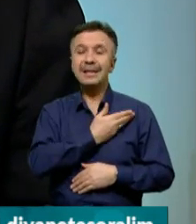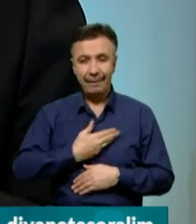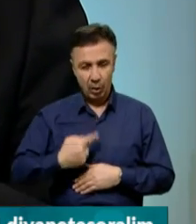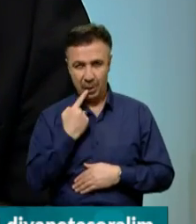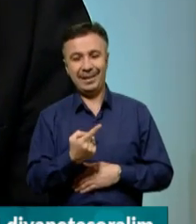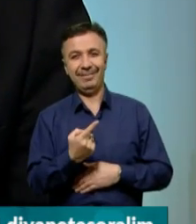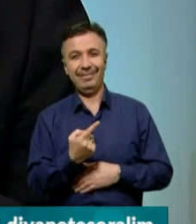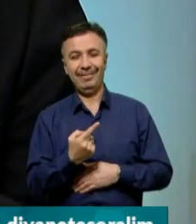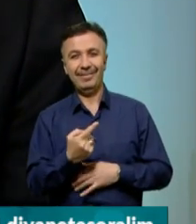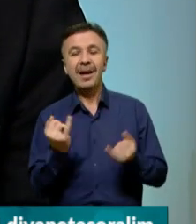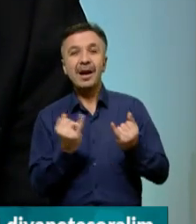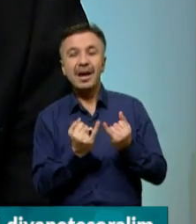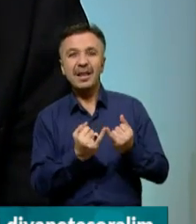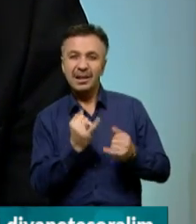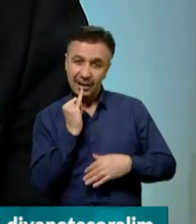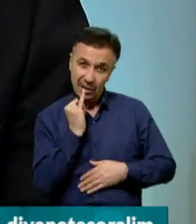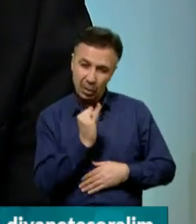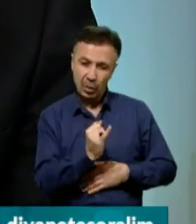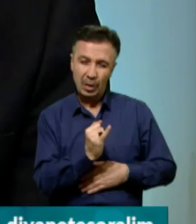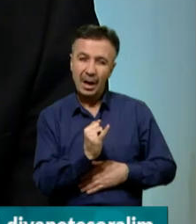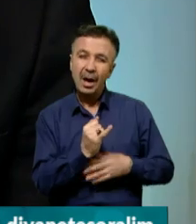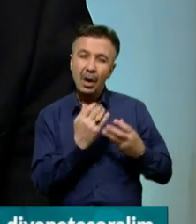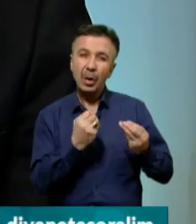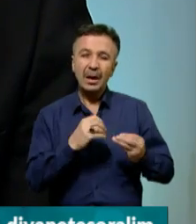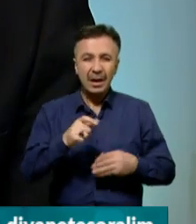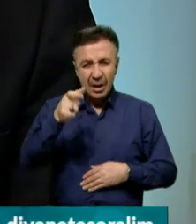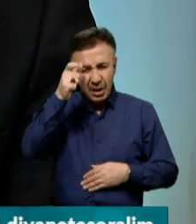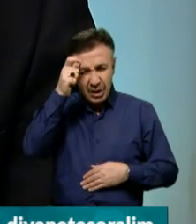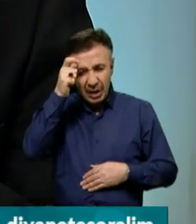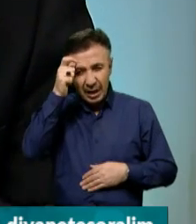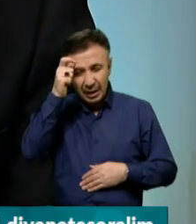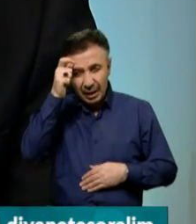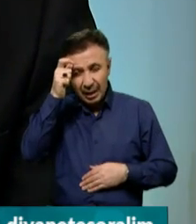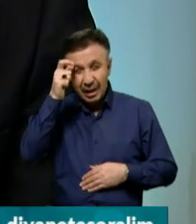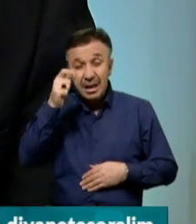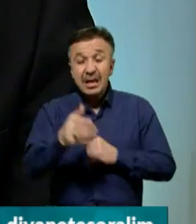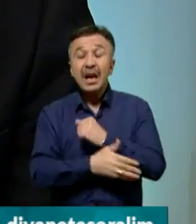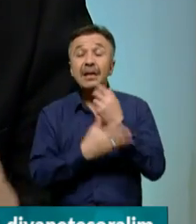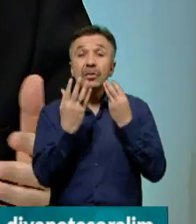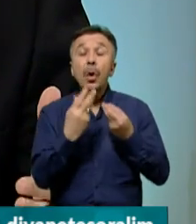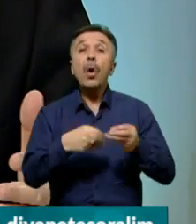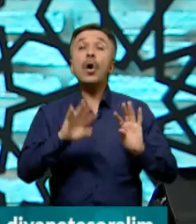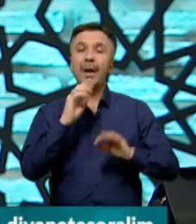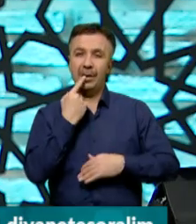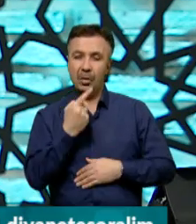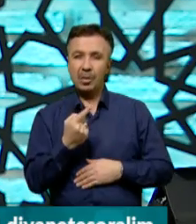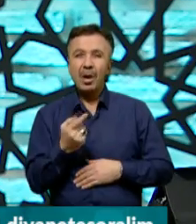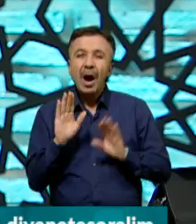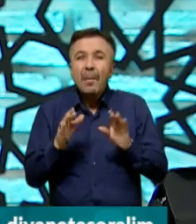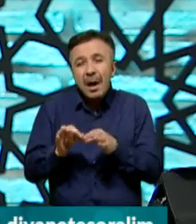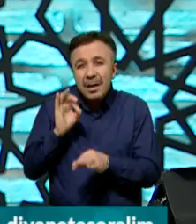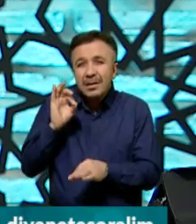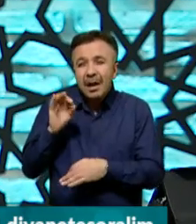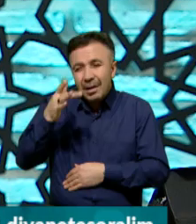aleyhissalatü vesselam, kardeşinizin aleyhine olarak şeytan aleyhillâne yardımcı olmayın, o Allah ve Resulünü seviyor. Ama insan cahiliyede